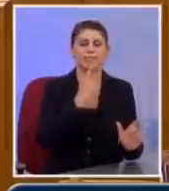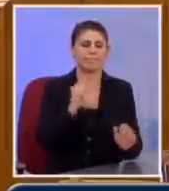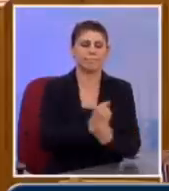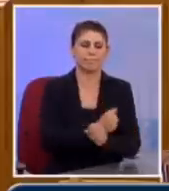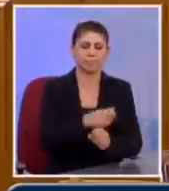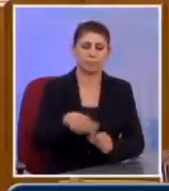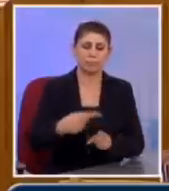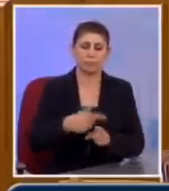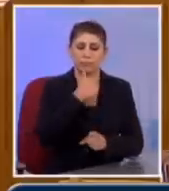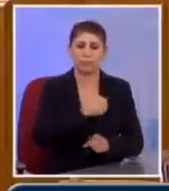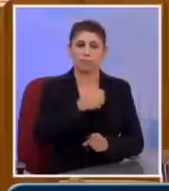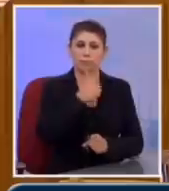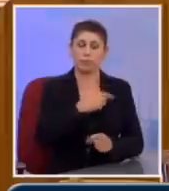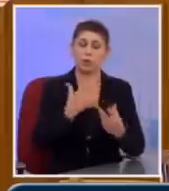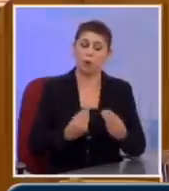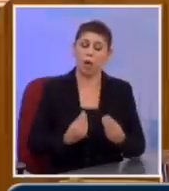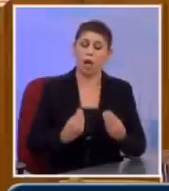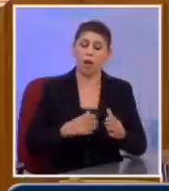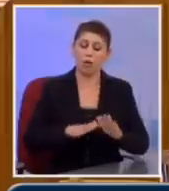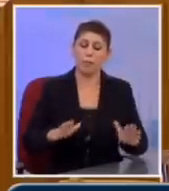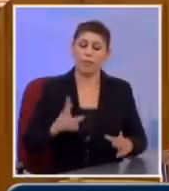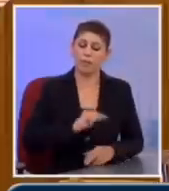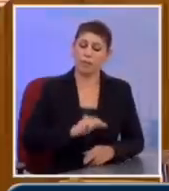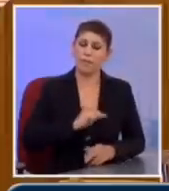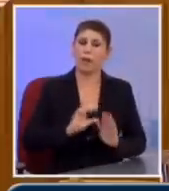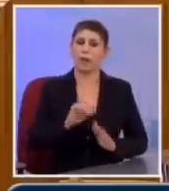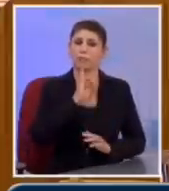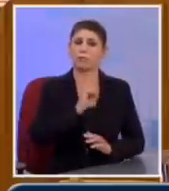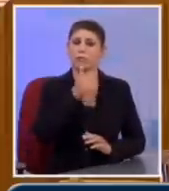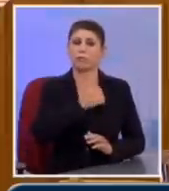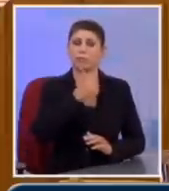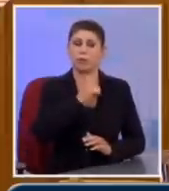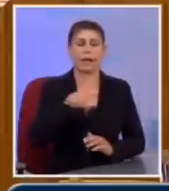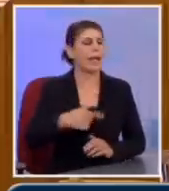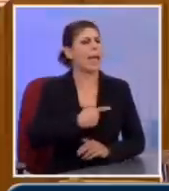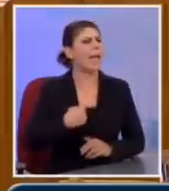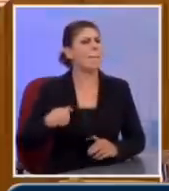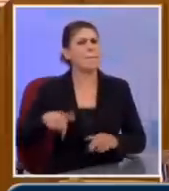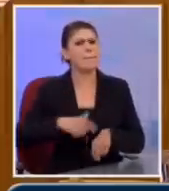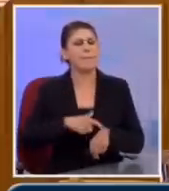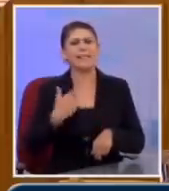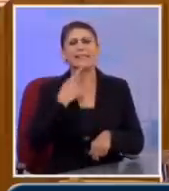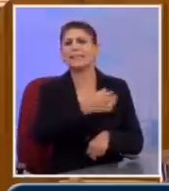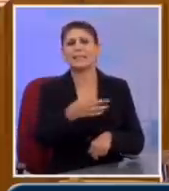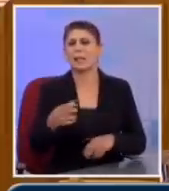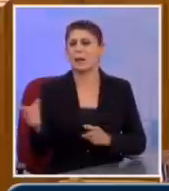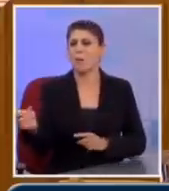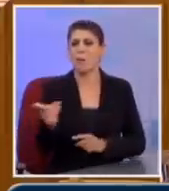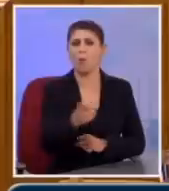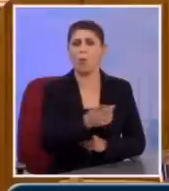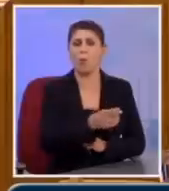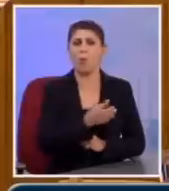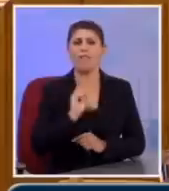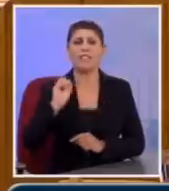μείνουν εδώ για το καλό των παιδιών τους. Εμείς τι λέμε ακριβώς σε αυτούς τους μετανάστες